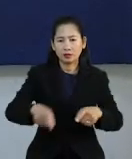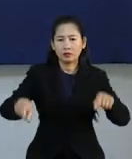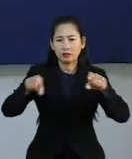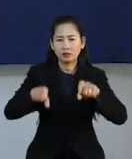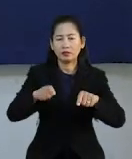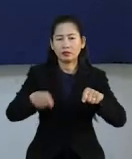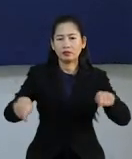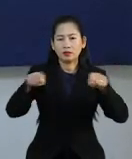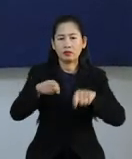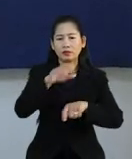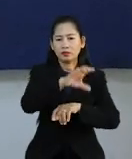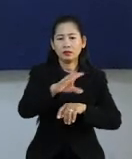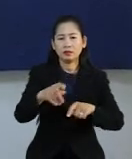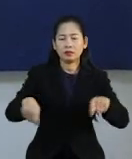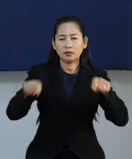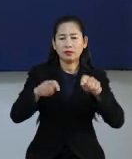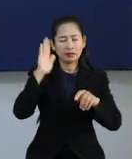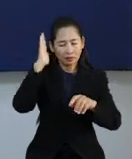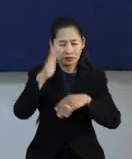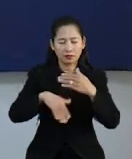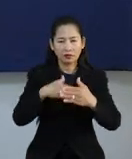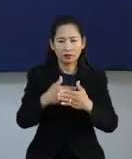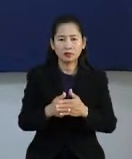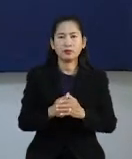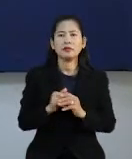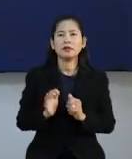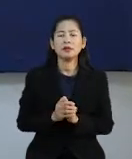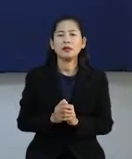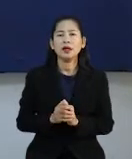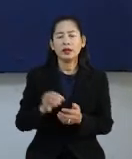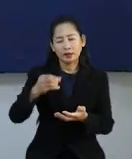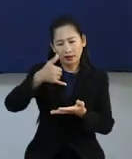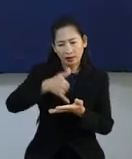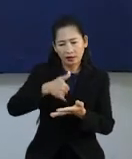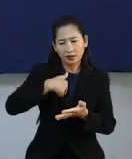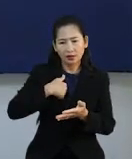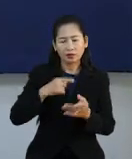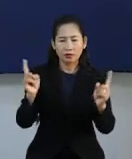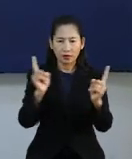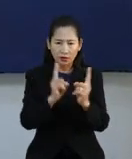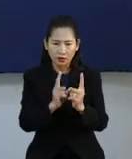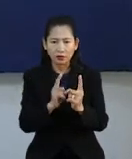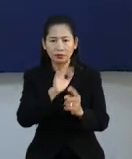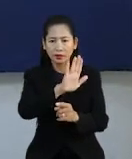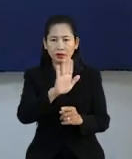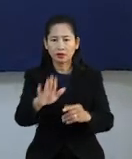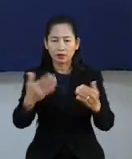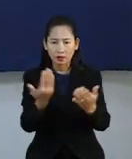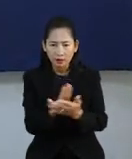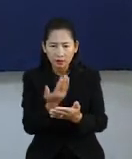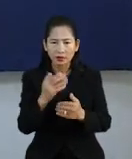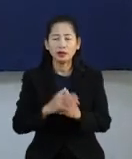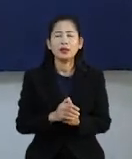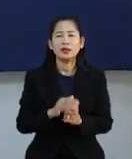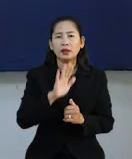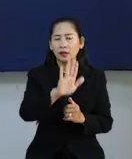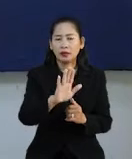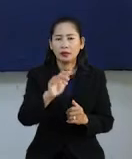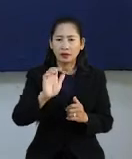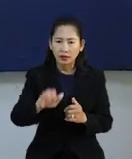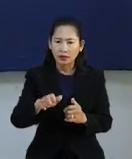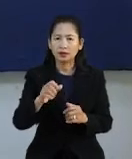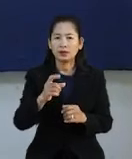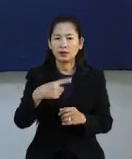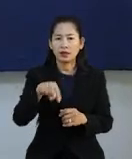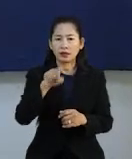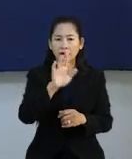nắng khai cầm bông chín nắng cha sau đây con con từng ở khnì á thằng ngày nay nè cùng bàn với tập lọ một chút con con xa chỉ thầm mày nè con á cha